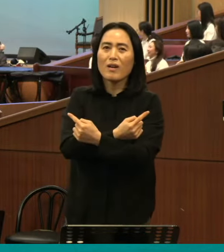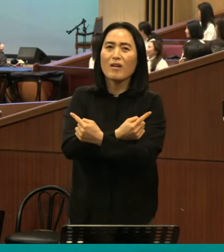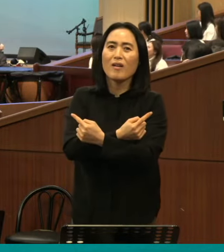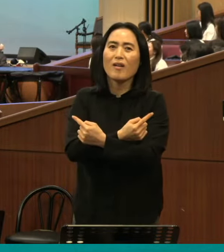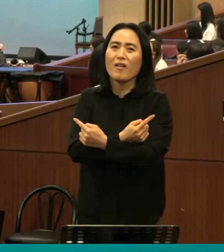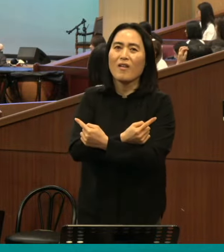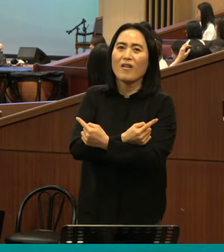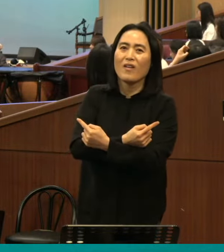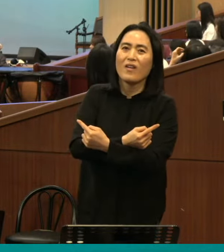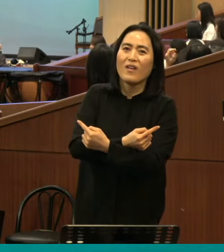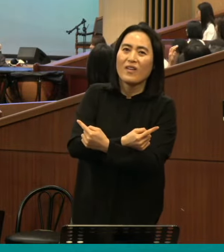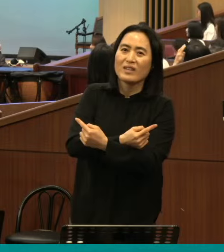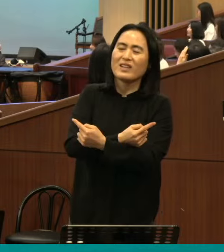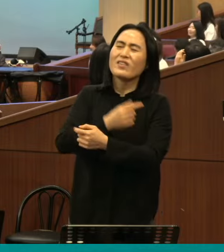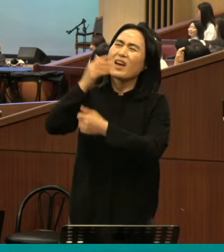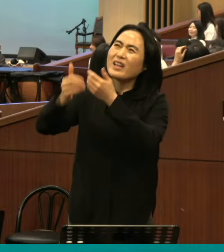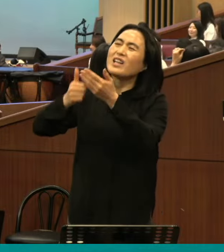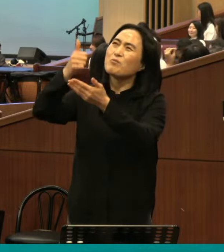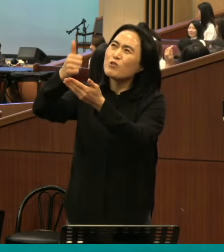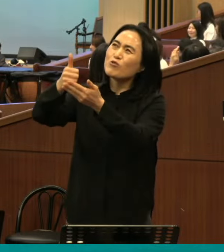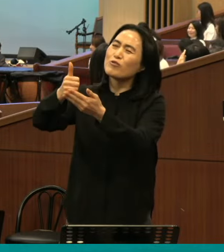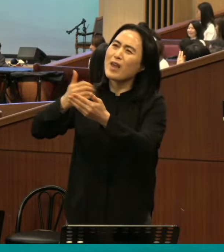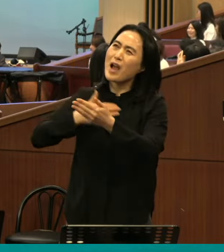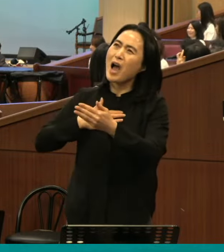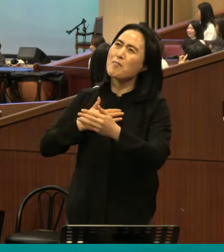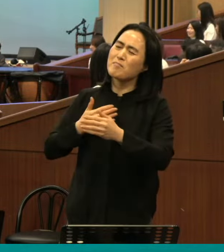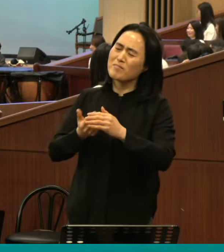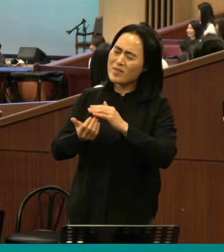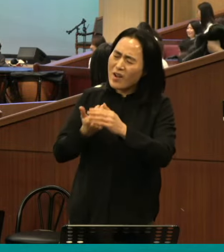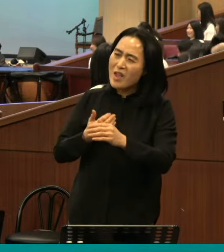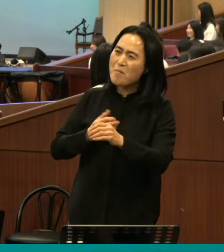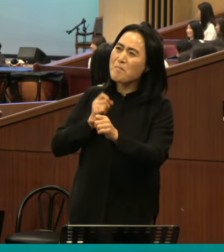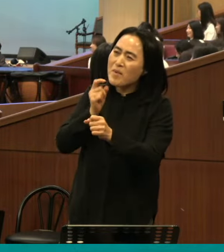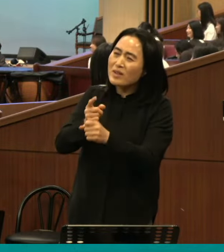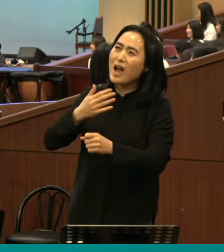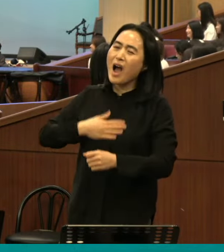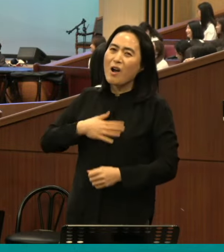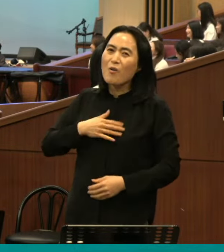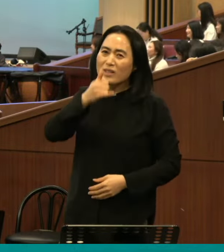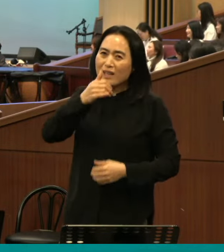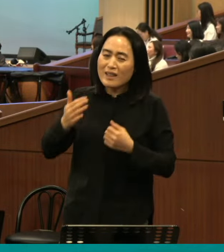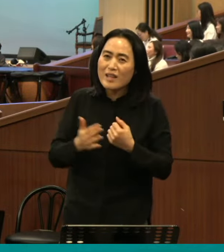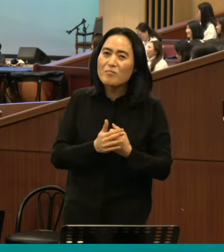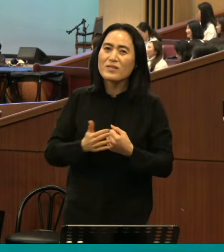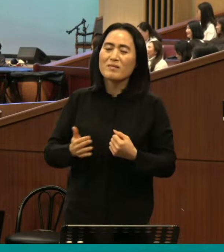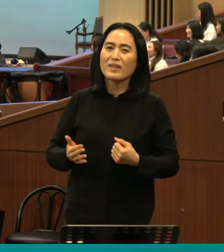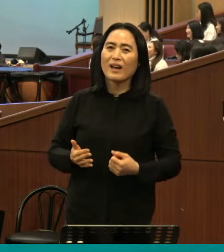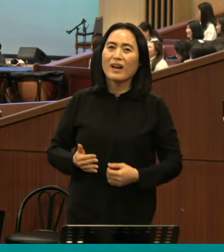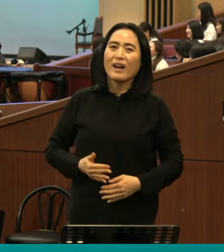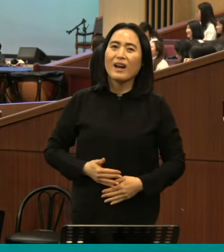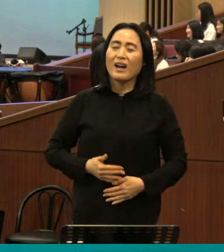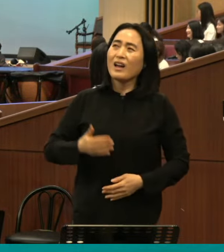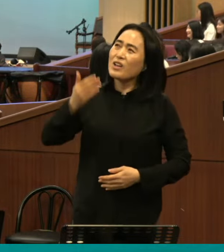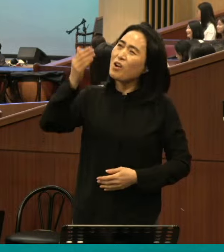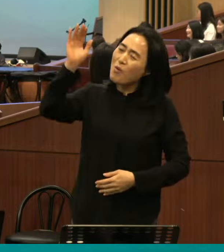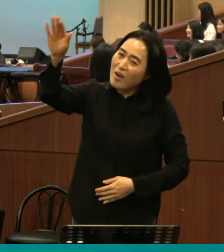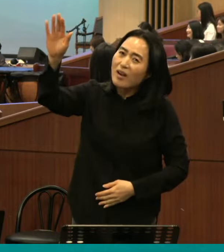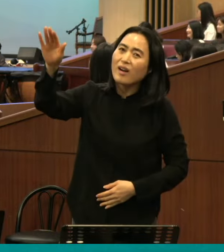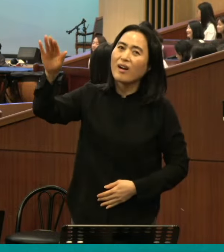내리지 아니하시는 하나님인줄 내가 알았음이니이다.